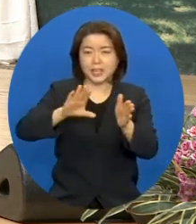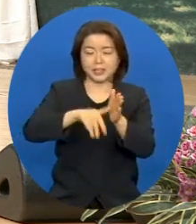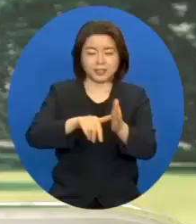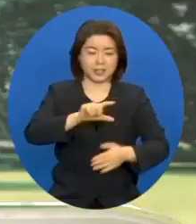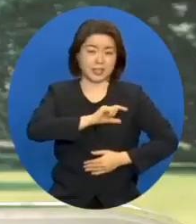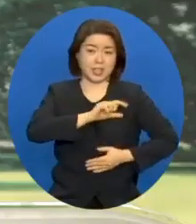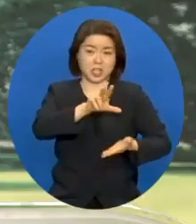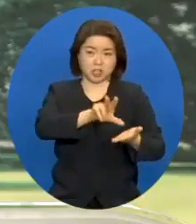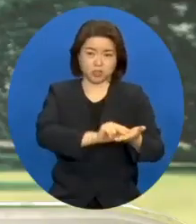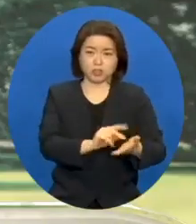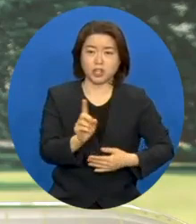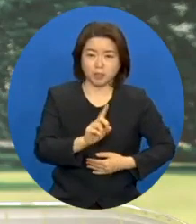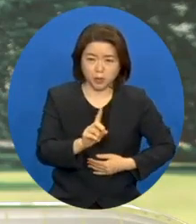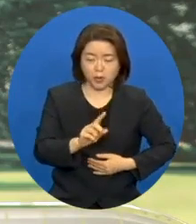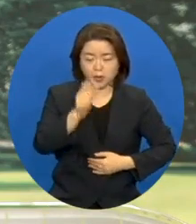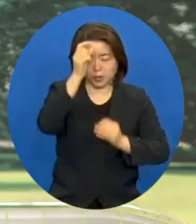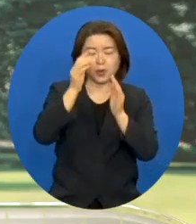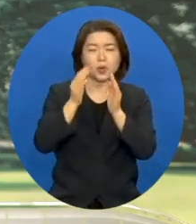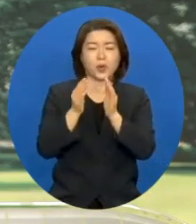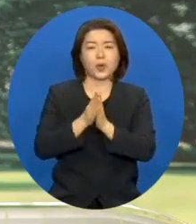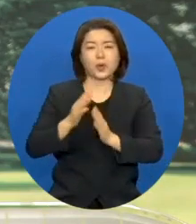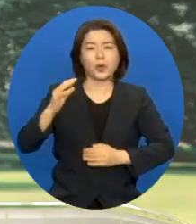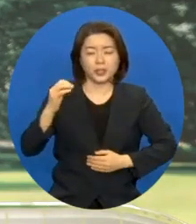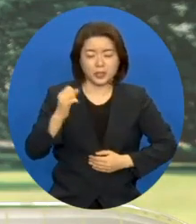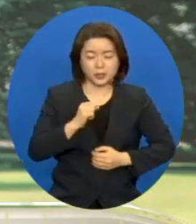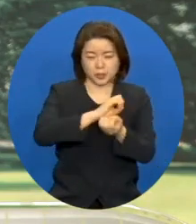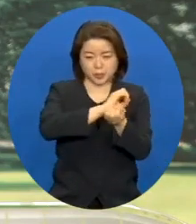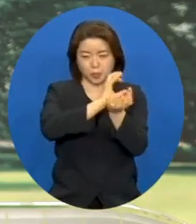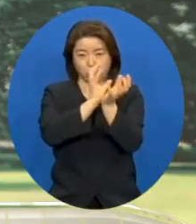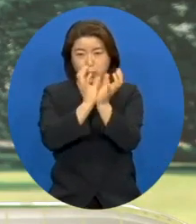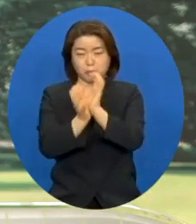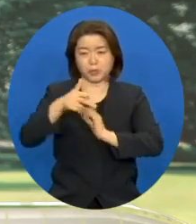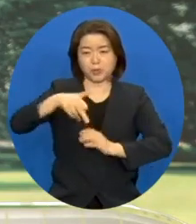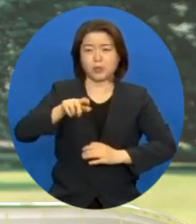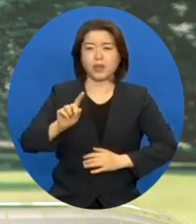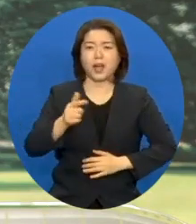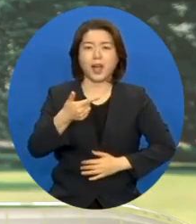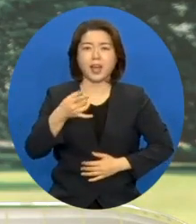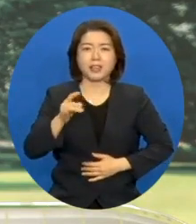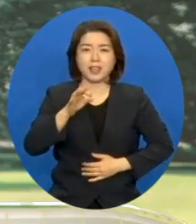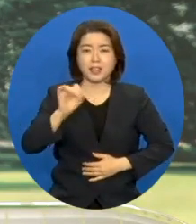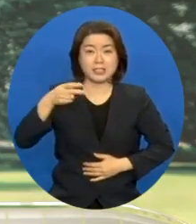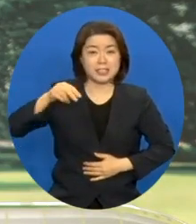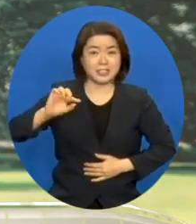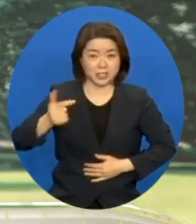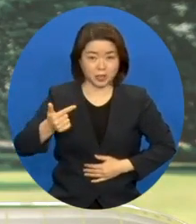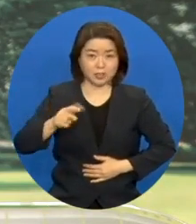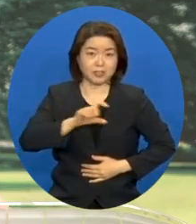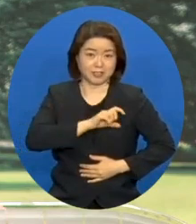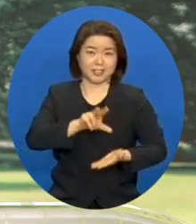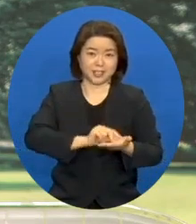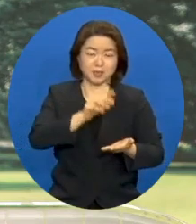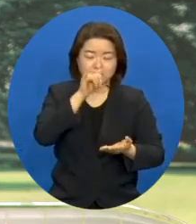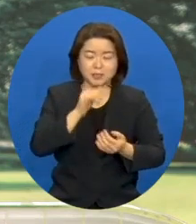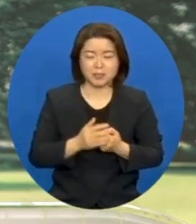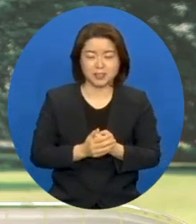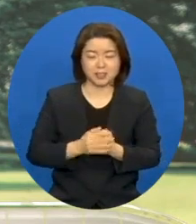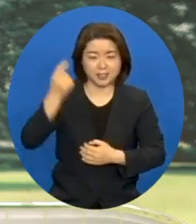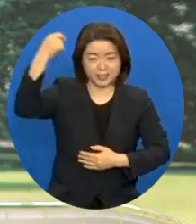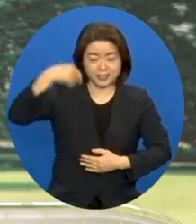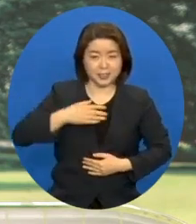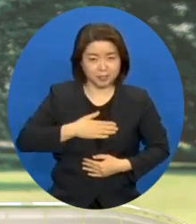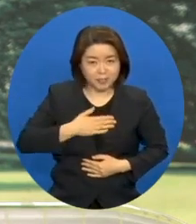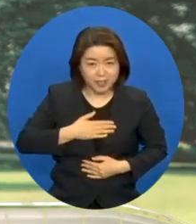주제가 기도로 꽃피운 카네이션이란 제목이었습니다. 느낌이 오시죠?